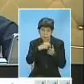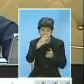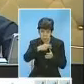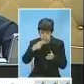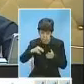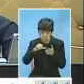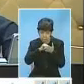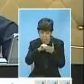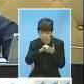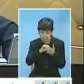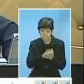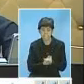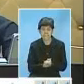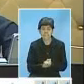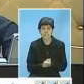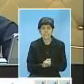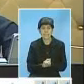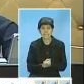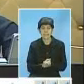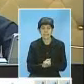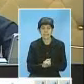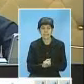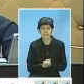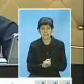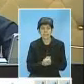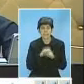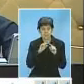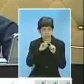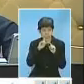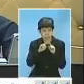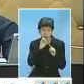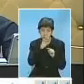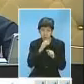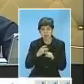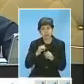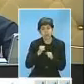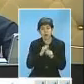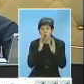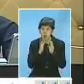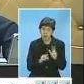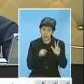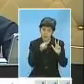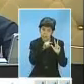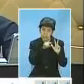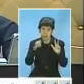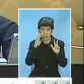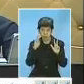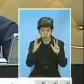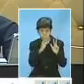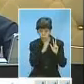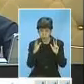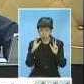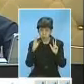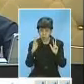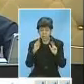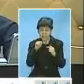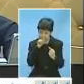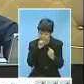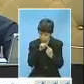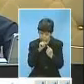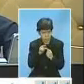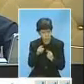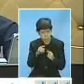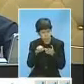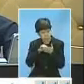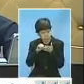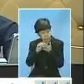คำขึ้นมาว่าจากหนึ่งเนี่ยนะครับบอกว่าตั้งแต่3ถึง6นะครับฉะนั้นประเด็นท่านไม่ได้แ